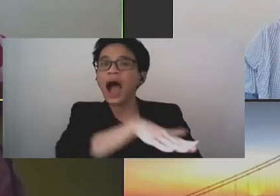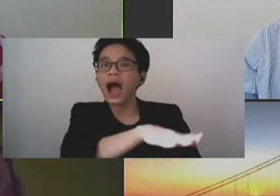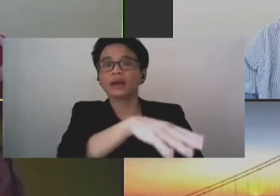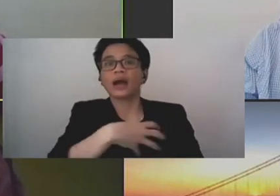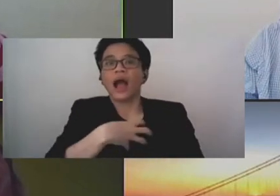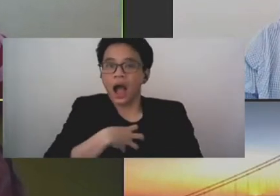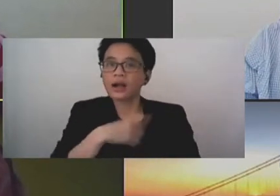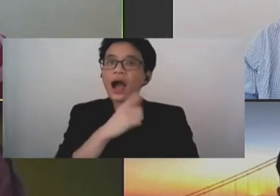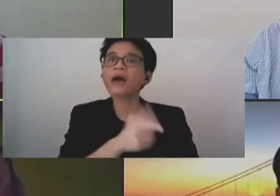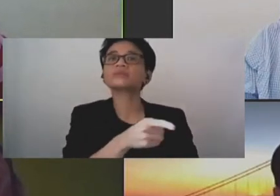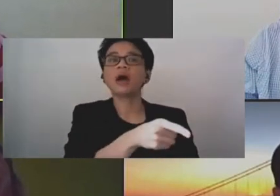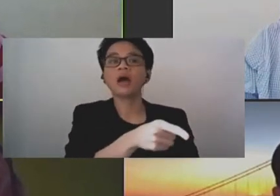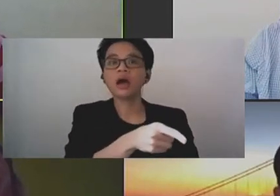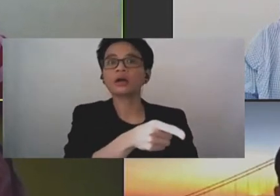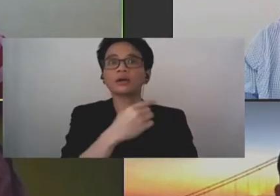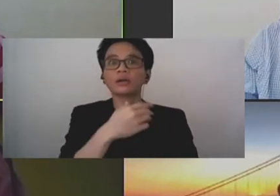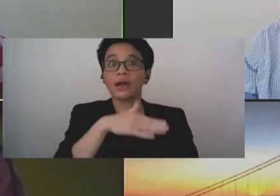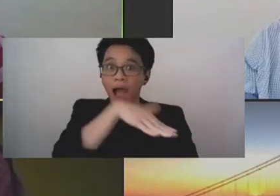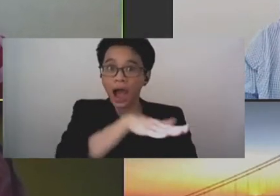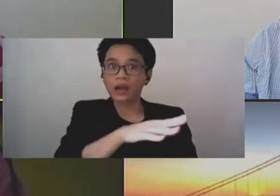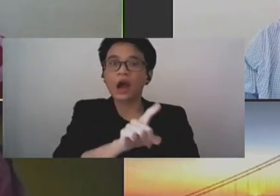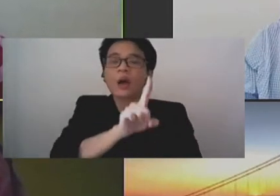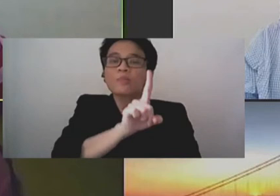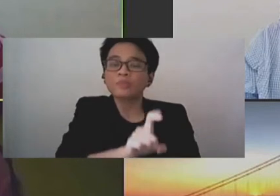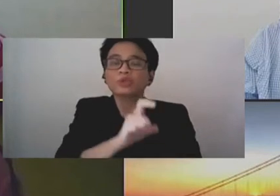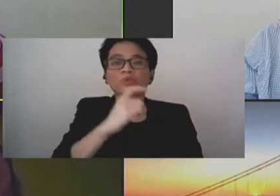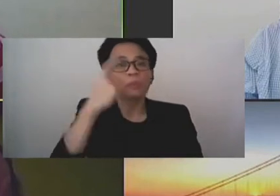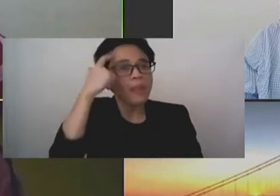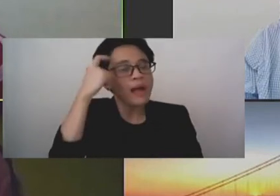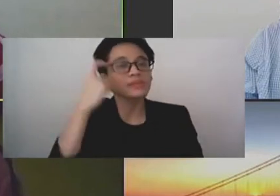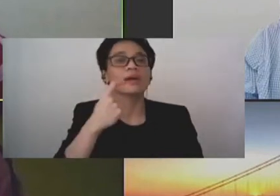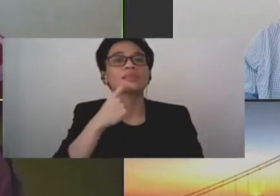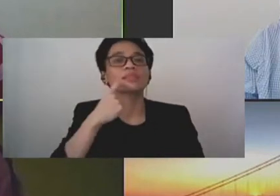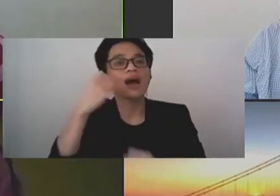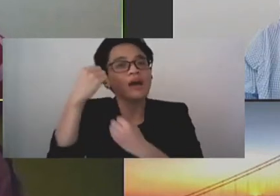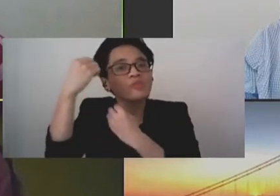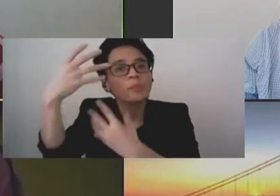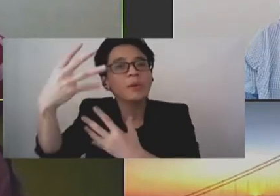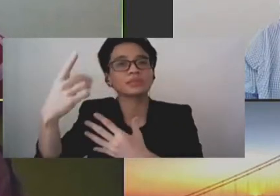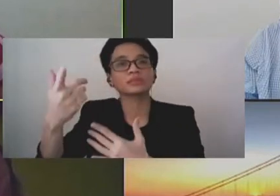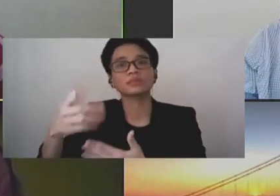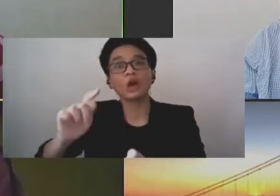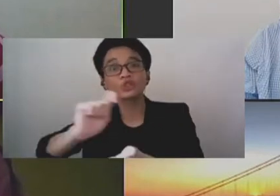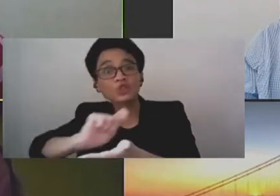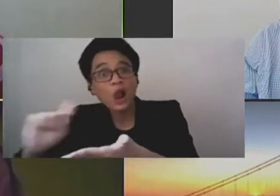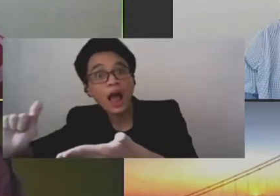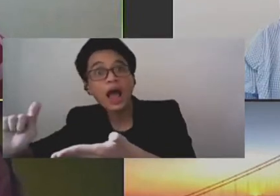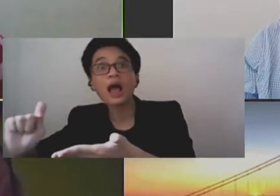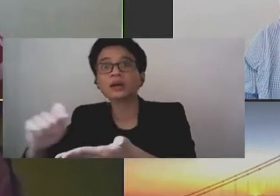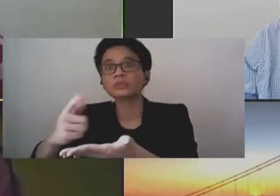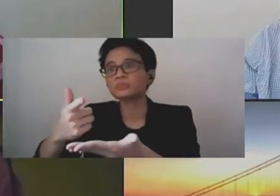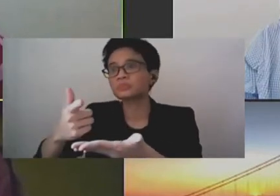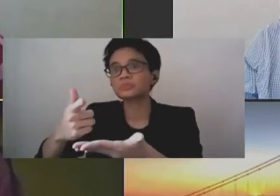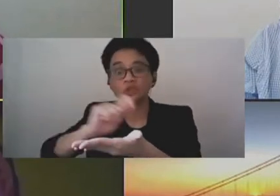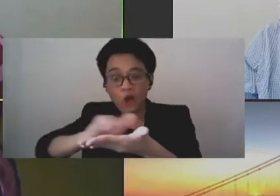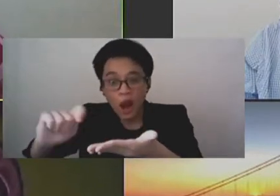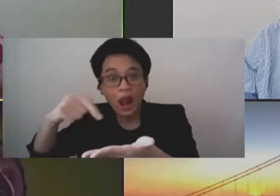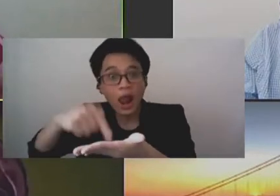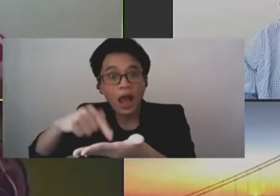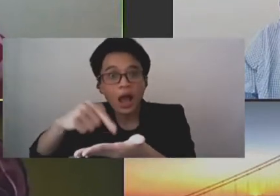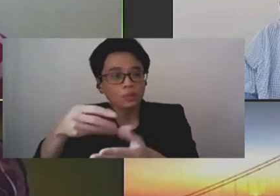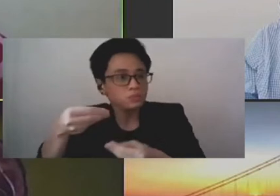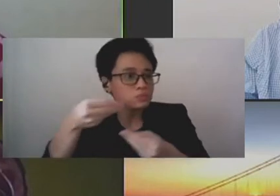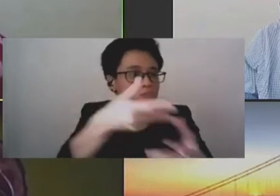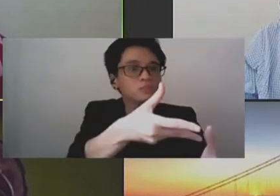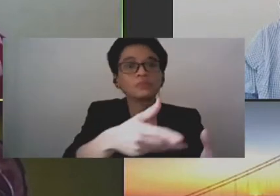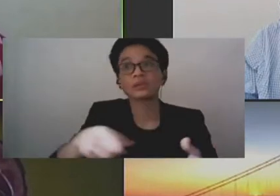informasi. Jadi semua informasi yang diberikan pelajaran di sekolah untuk anak-anak, untuk teman-temannya yang disabilitas, itu